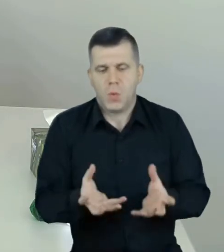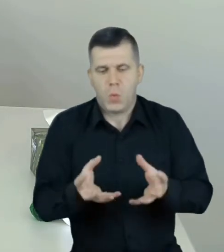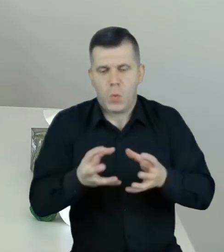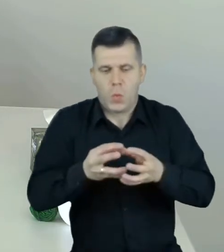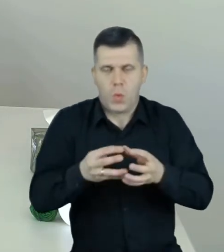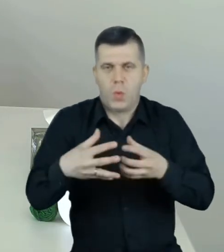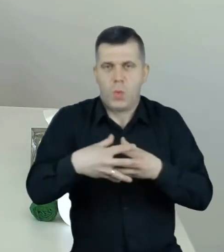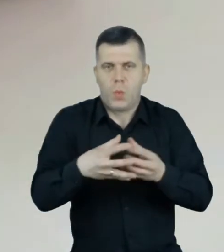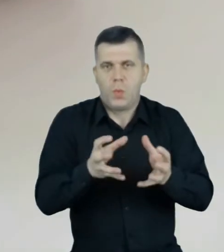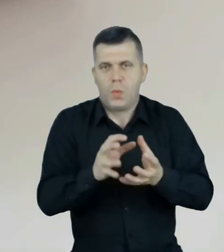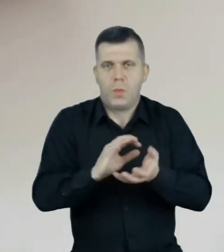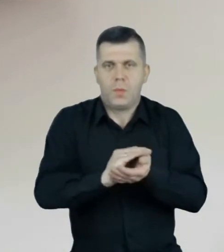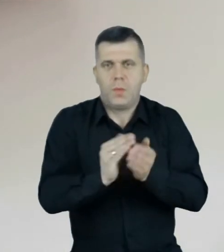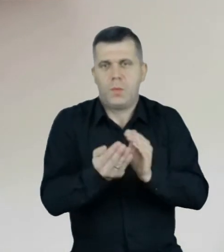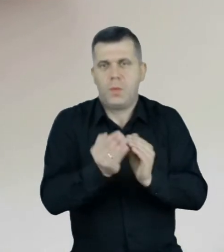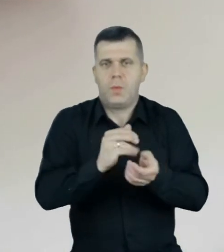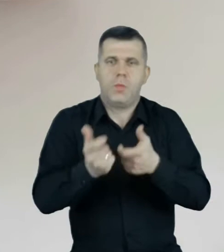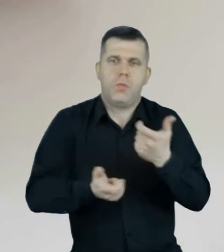przykładamy